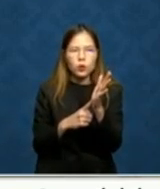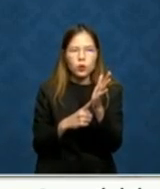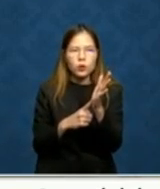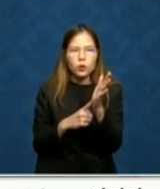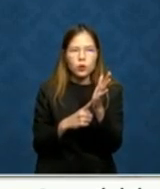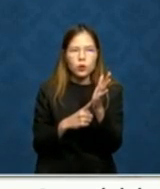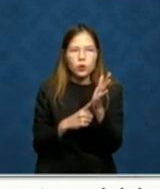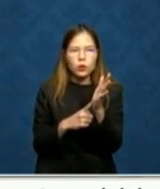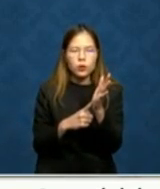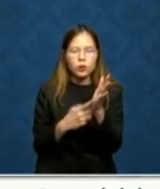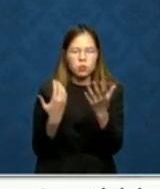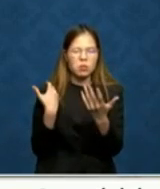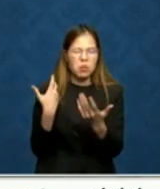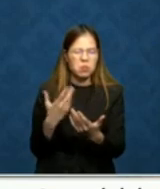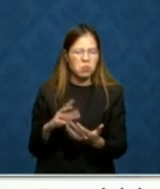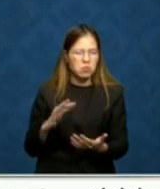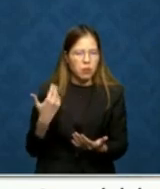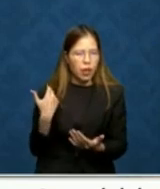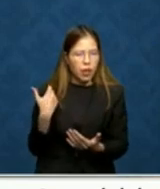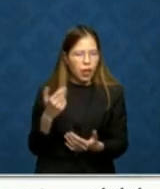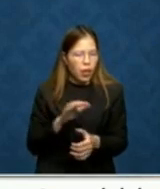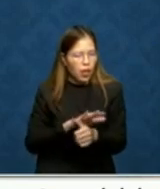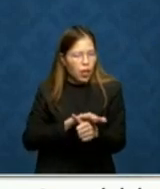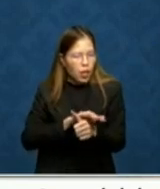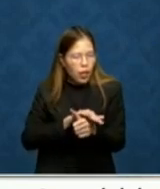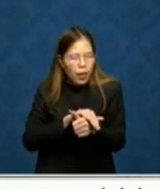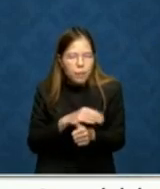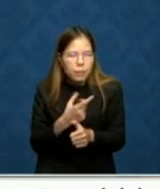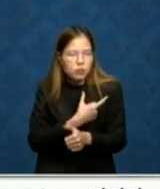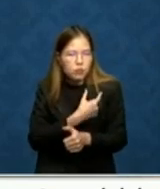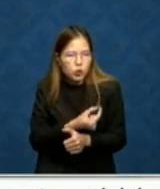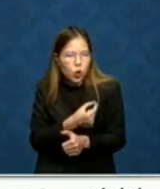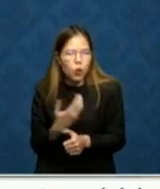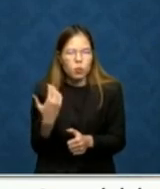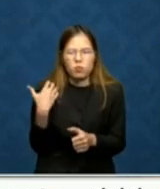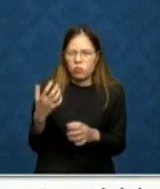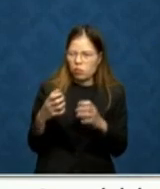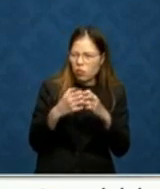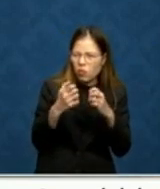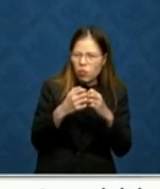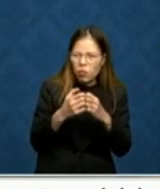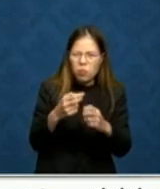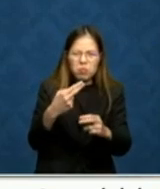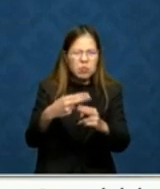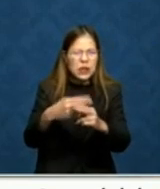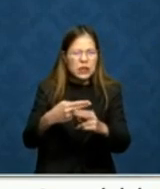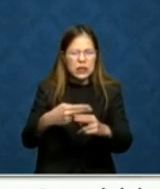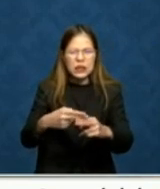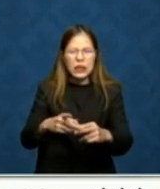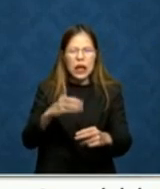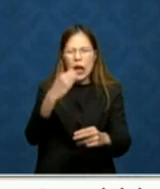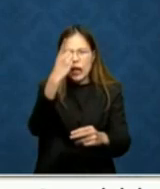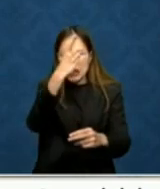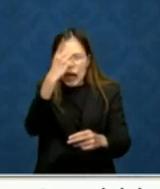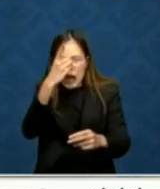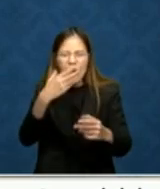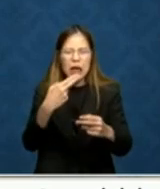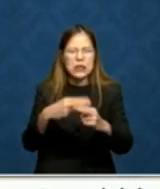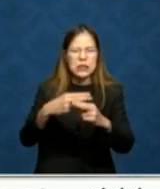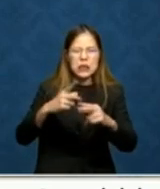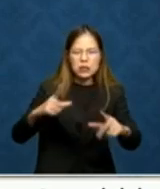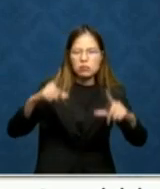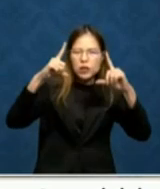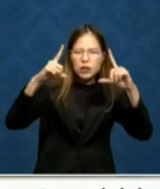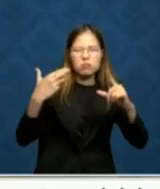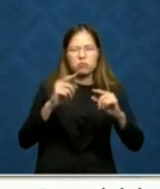ถูกแอบชอบนะคะซึ่งคนดังมักจะถูกล่วงละเมิดความเป็นส่วนตัวเพราะอาชีพของคนดังส่วนมากคือบุคคลสาธาร